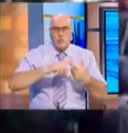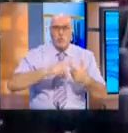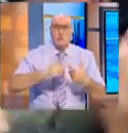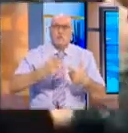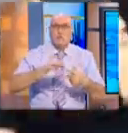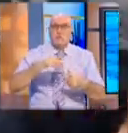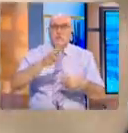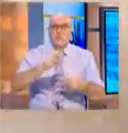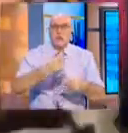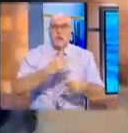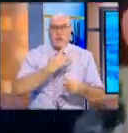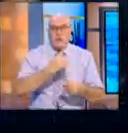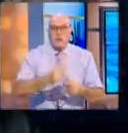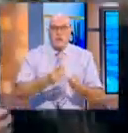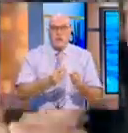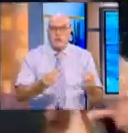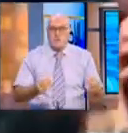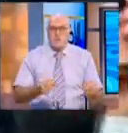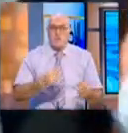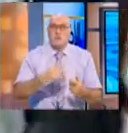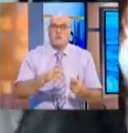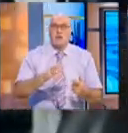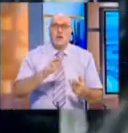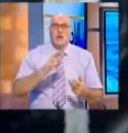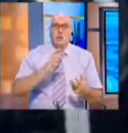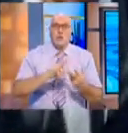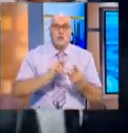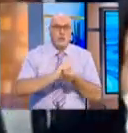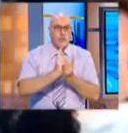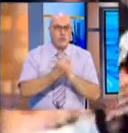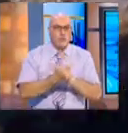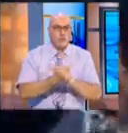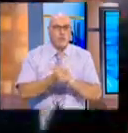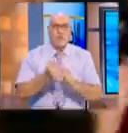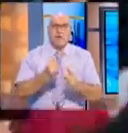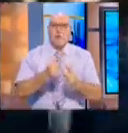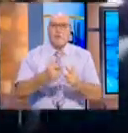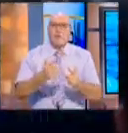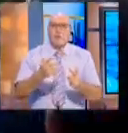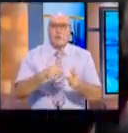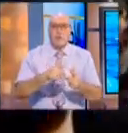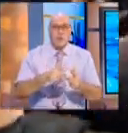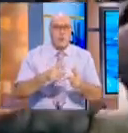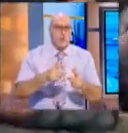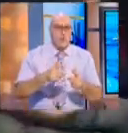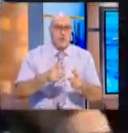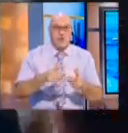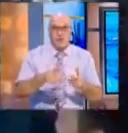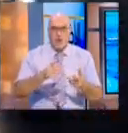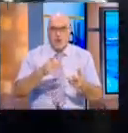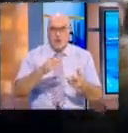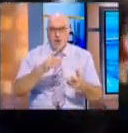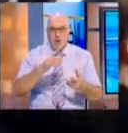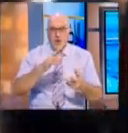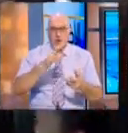أزواجهن وأولادهن وبناتهن العذروات وتحويلهن إلى شبكات الدعارة العالمية والجوسسة